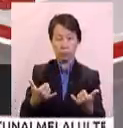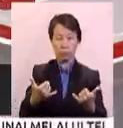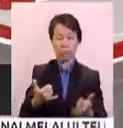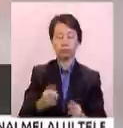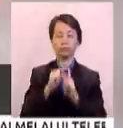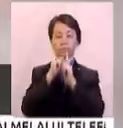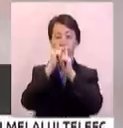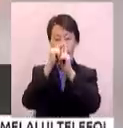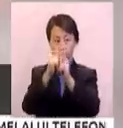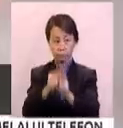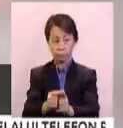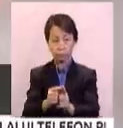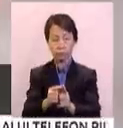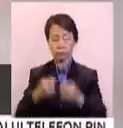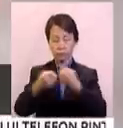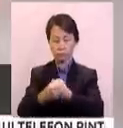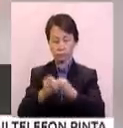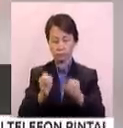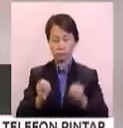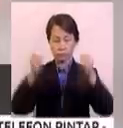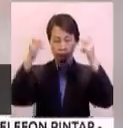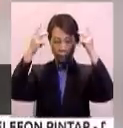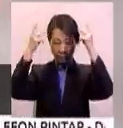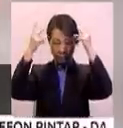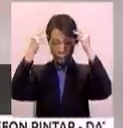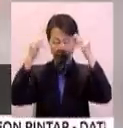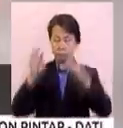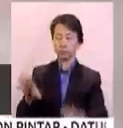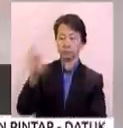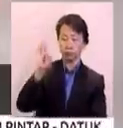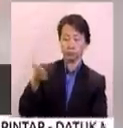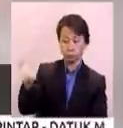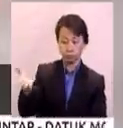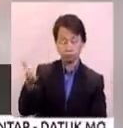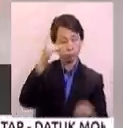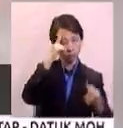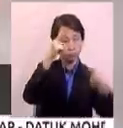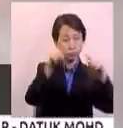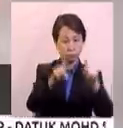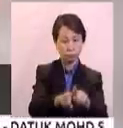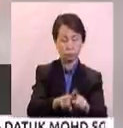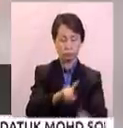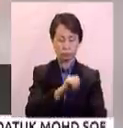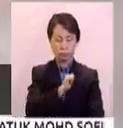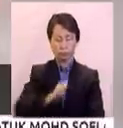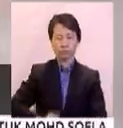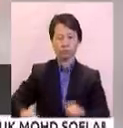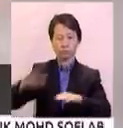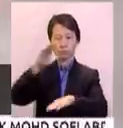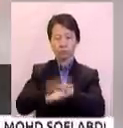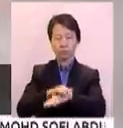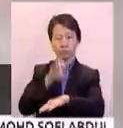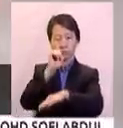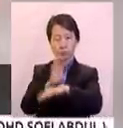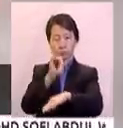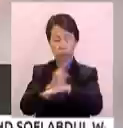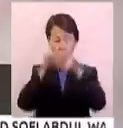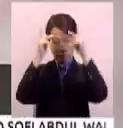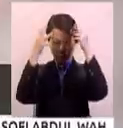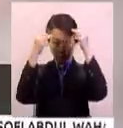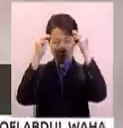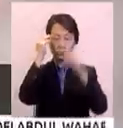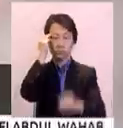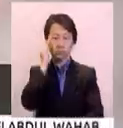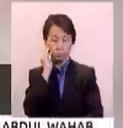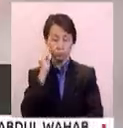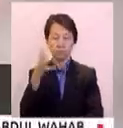Menurut kenyataan yang dikeluarkan Pejabat Perdana Menteri, pelantikan itu diperkenan Yang di-Pertuan Agong atas nasihat Perdana Menteri Tun Dr. Mahathir